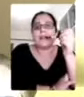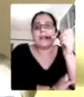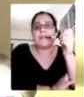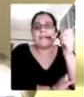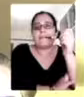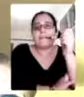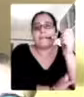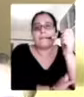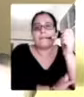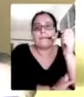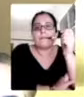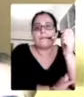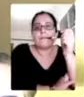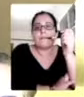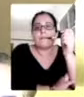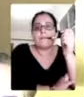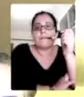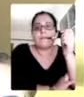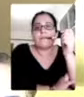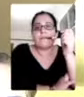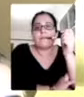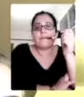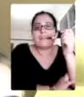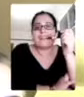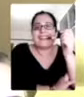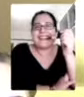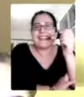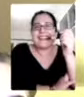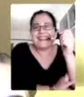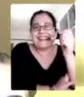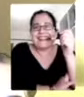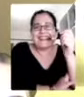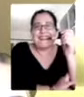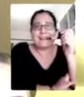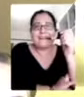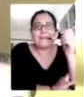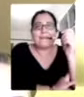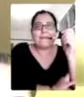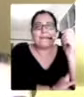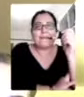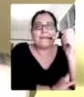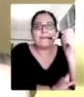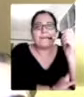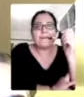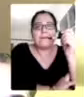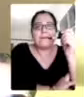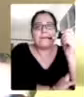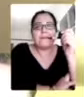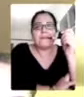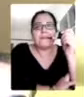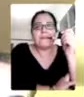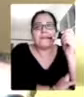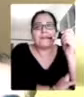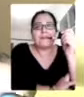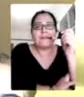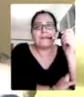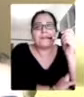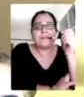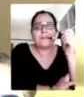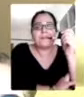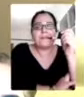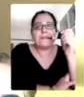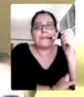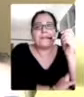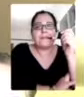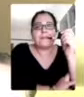tek iyi yönü ülkemizde bulunabiliyor olması. Şahsen benim beğendiğim tütün markası değil. Bu da sebep olarak da aynen öyle. İçim zorluğunu